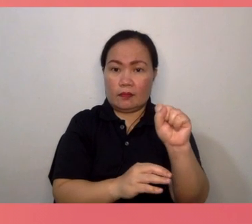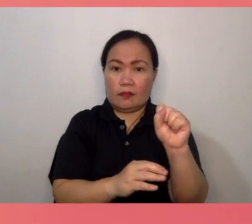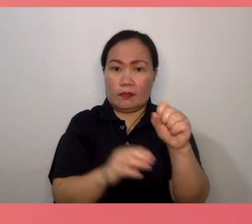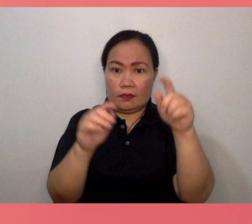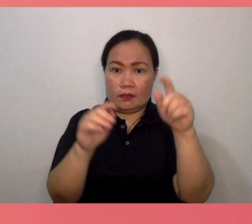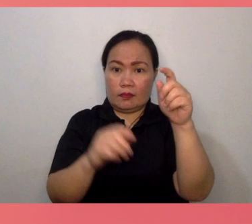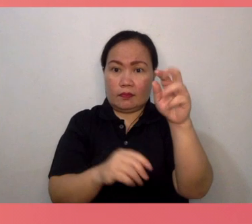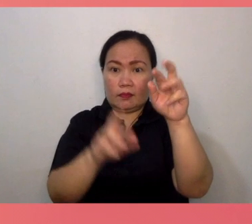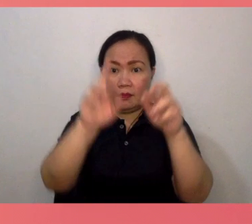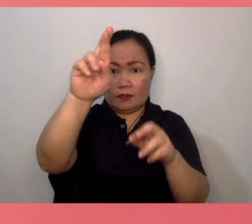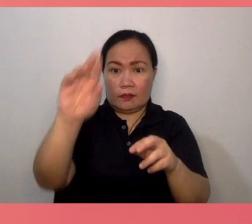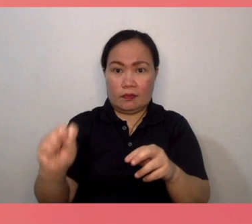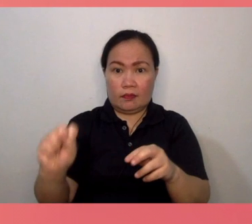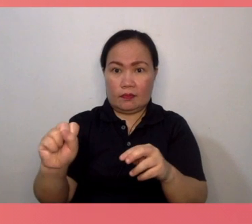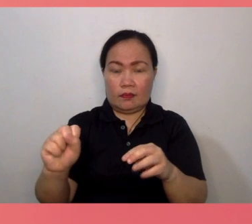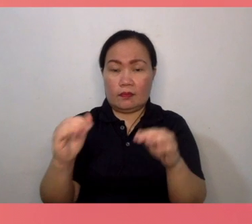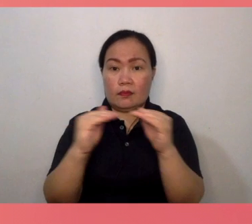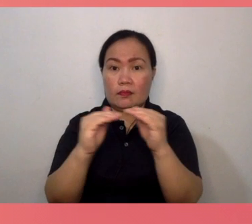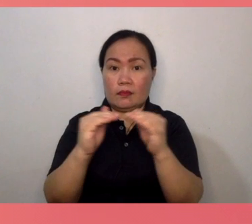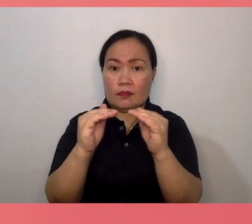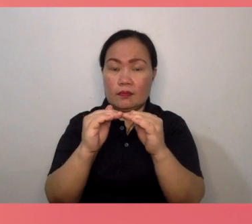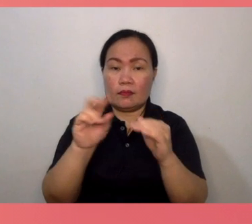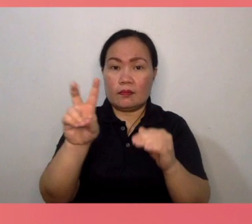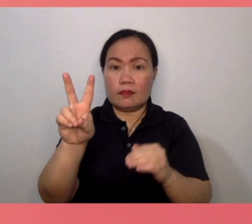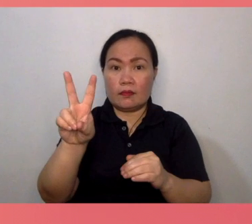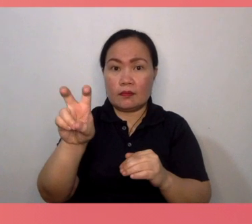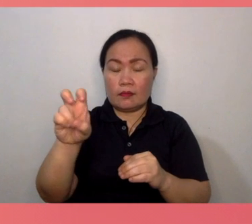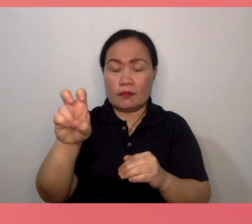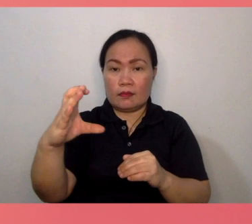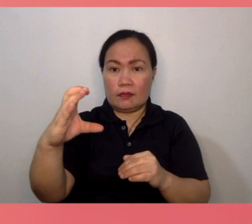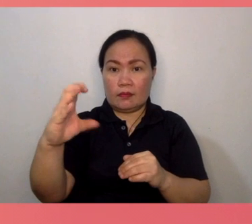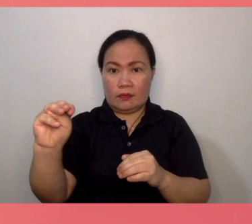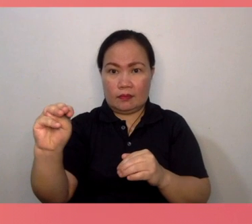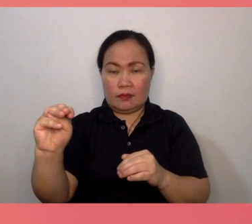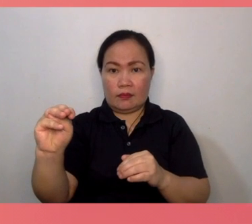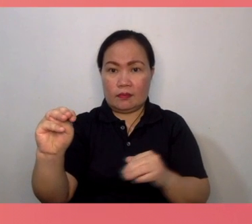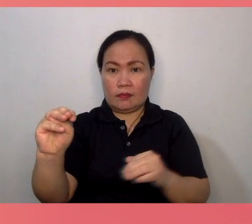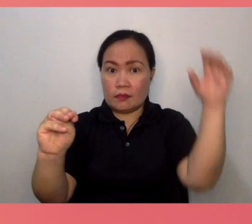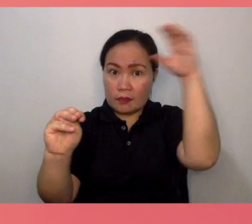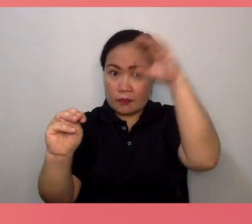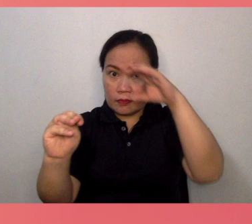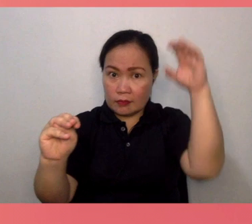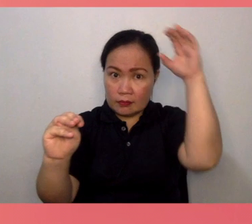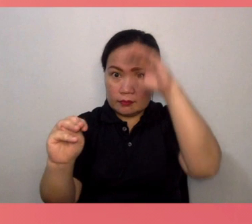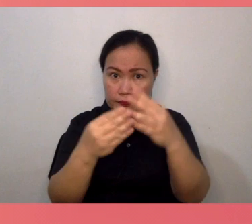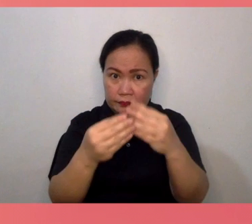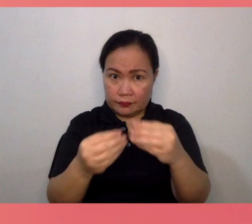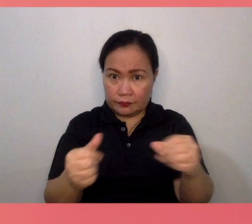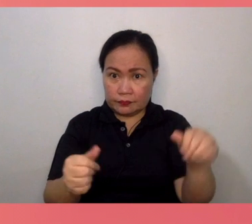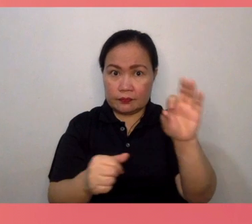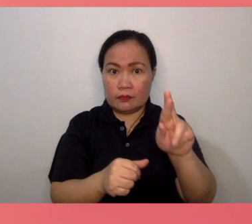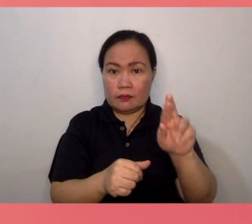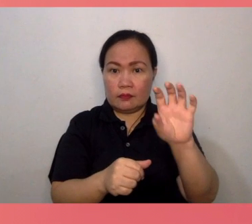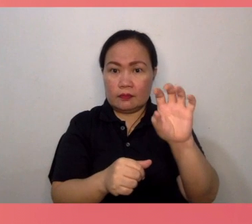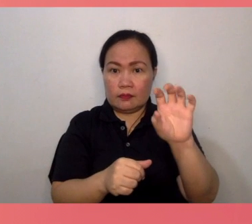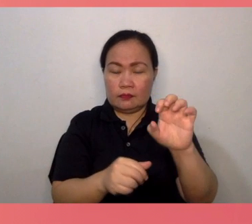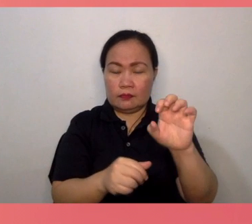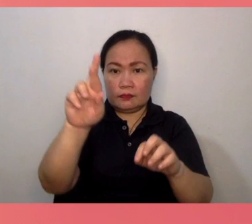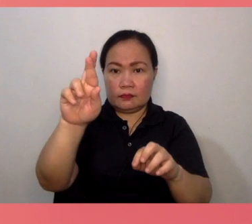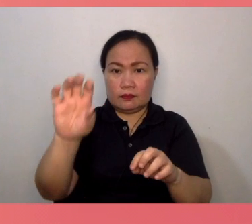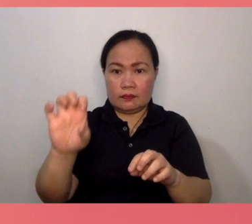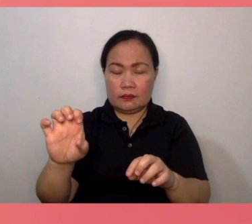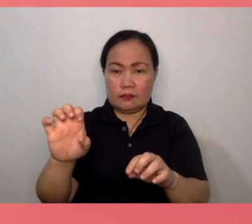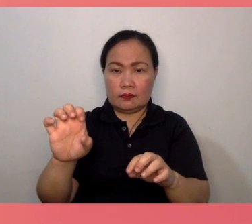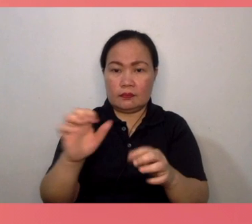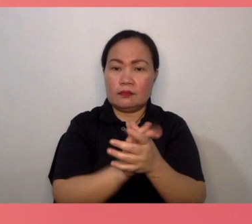itong buo, yung RS mo is equal to 12 centimeters. So, we are asked to find RE. Ito po. So,